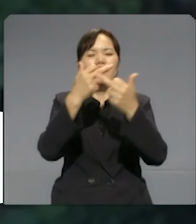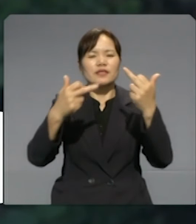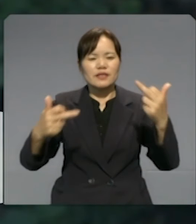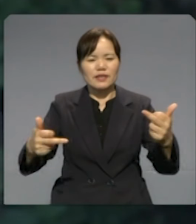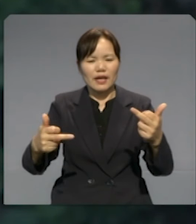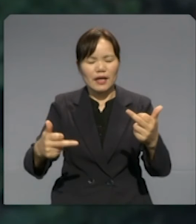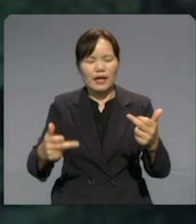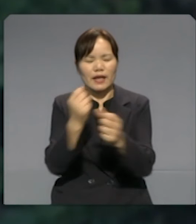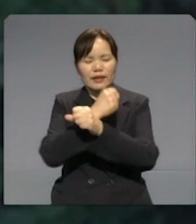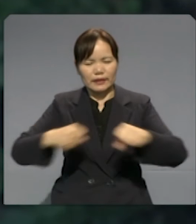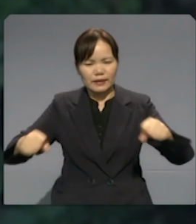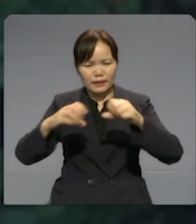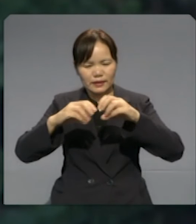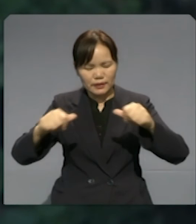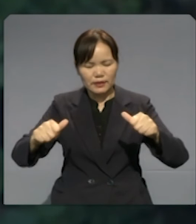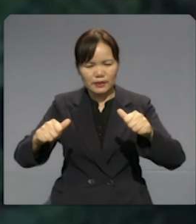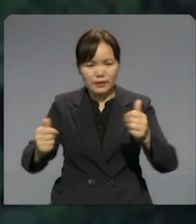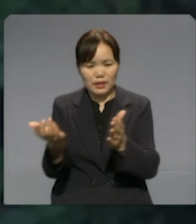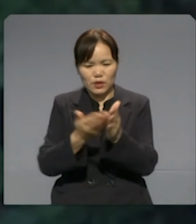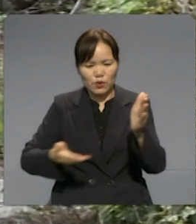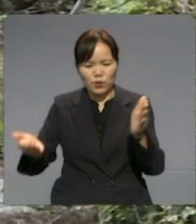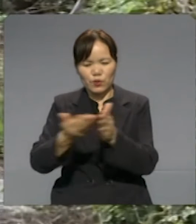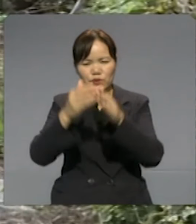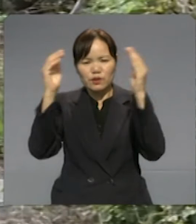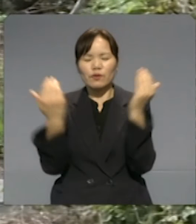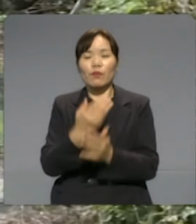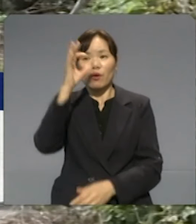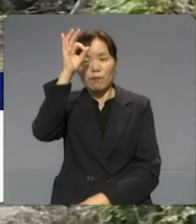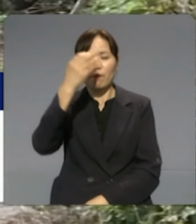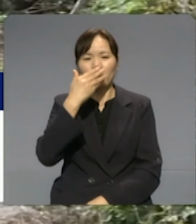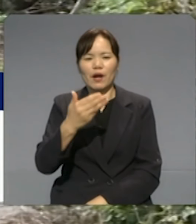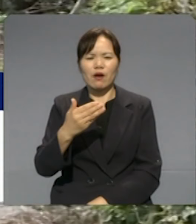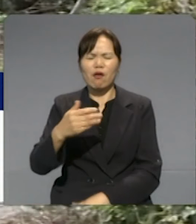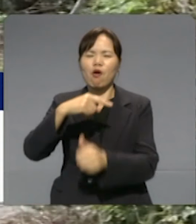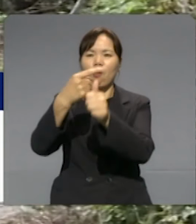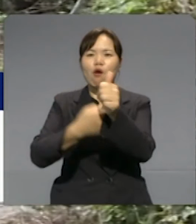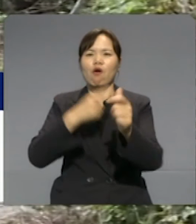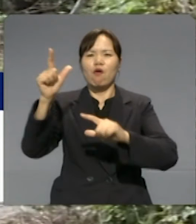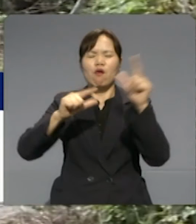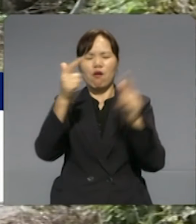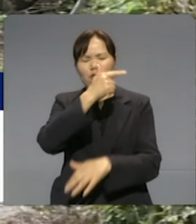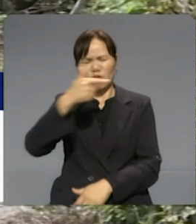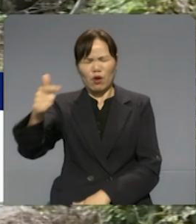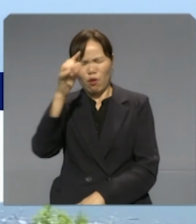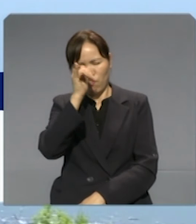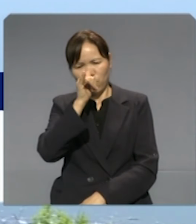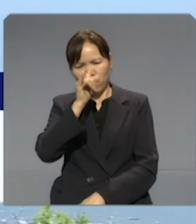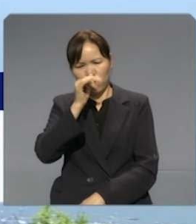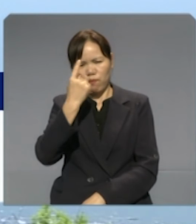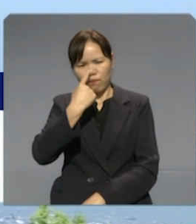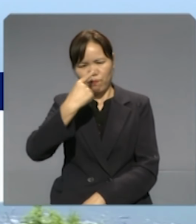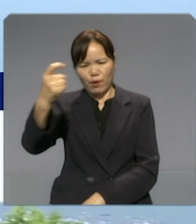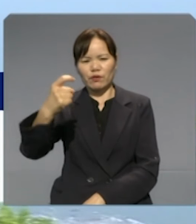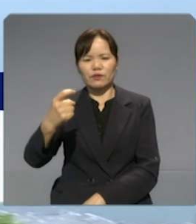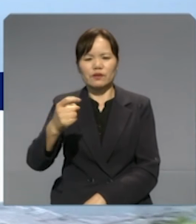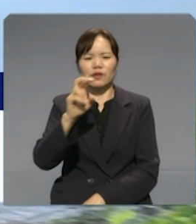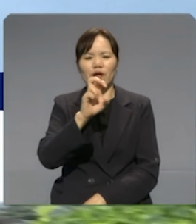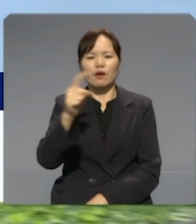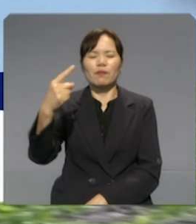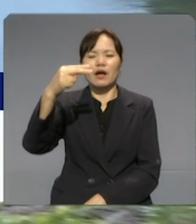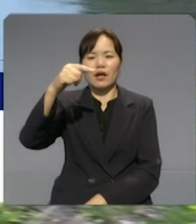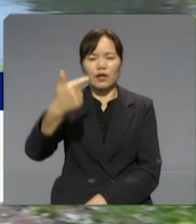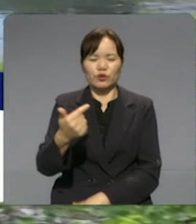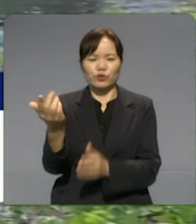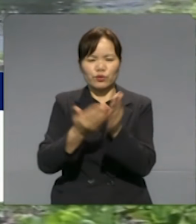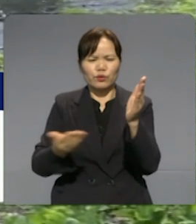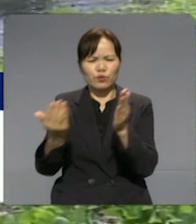모두 경험할 수 있는 게 매력입니다. 경치가 아주 뛰어난 것 같아요. 마드노스 풍경이 너무 좋았고요.